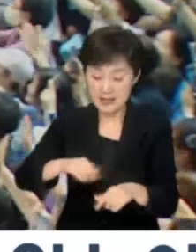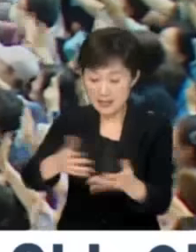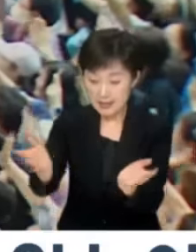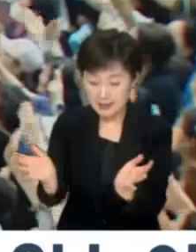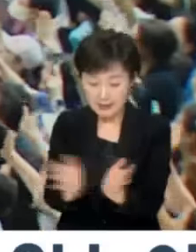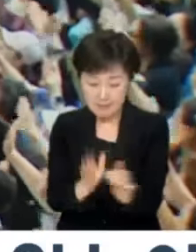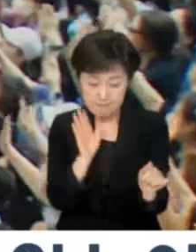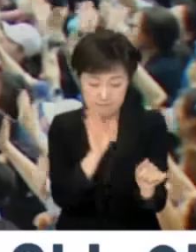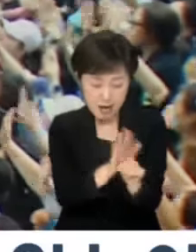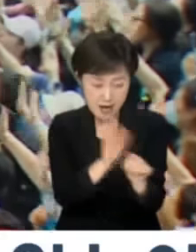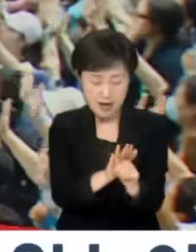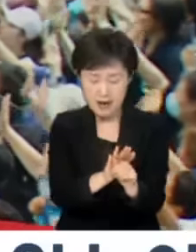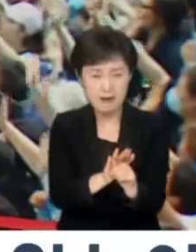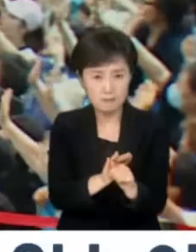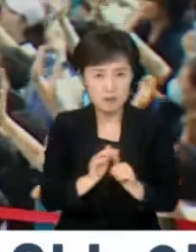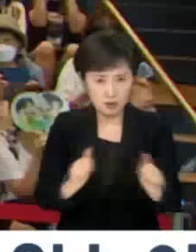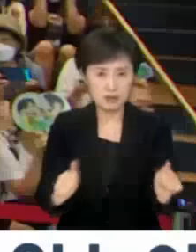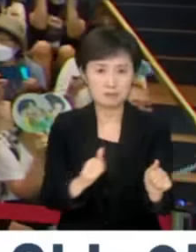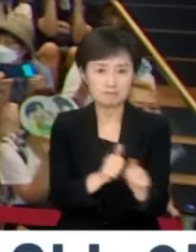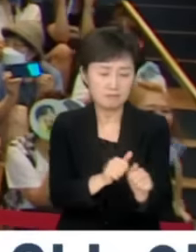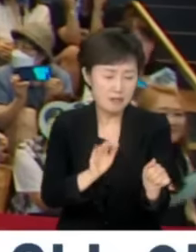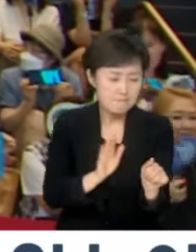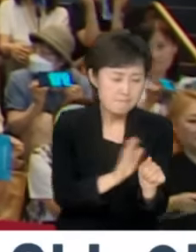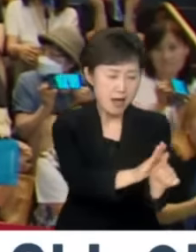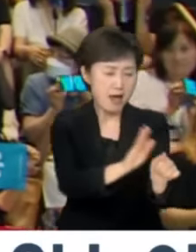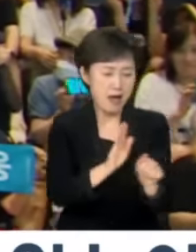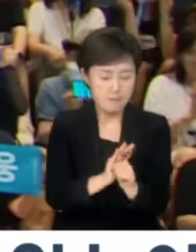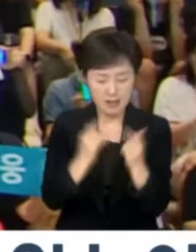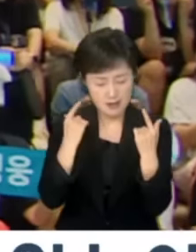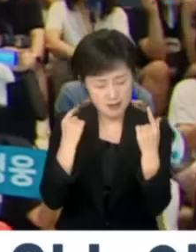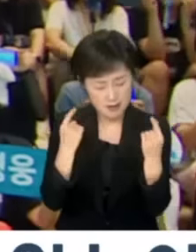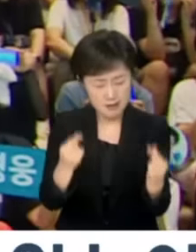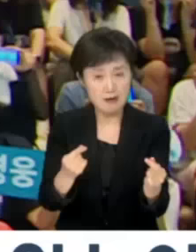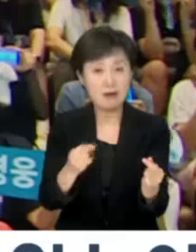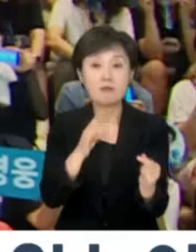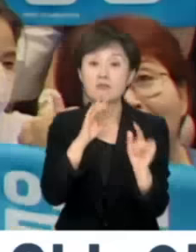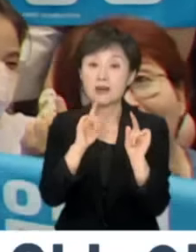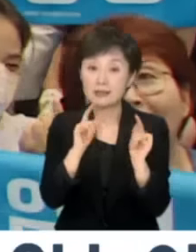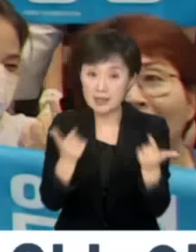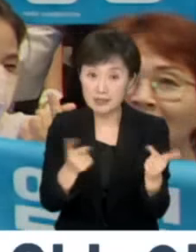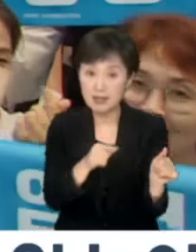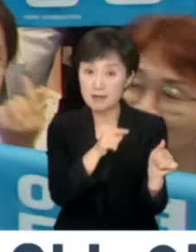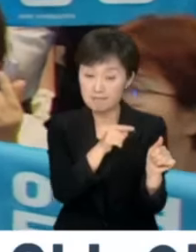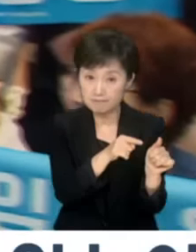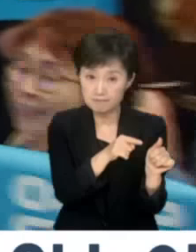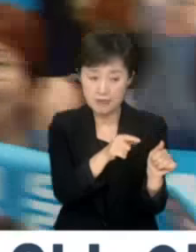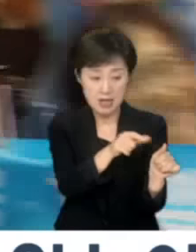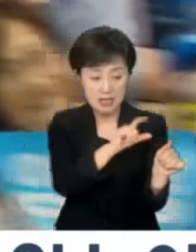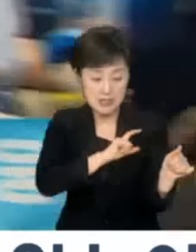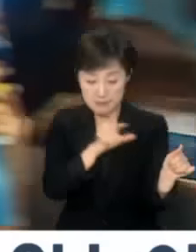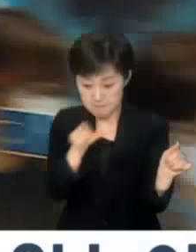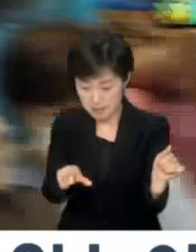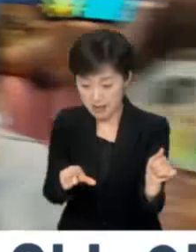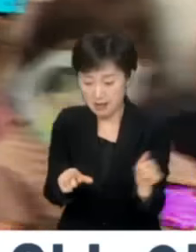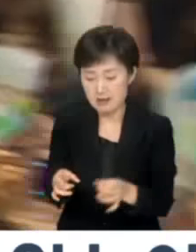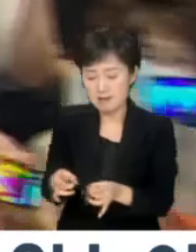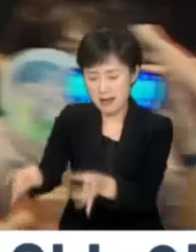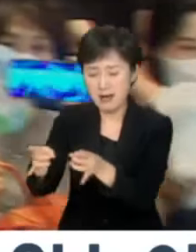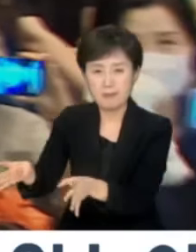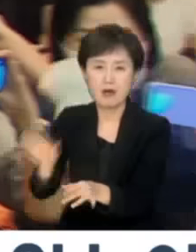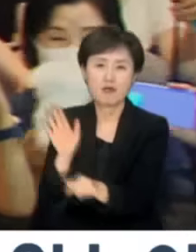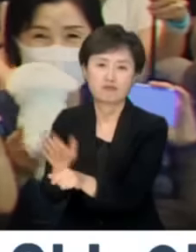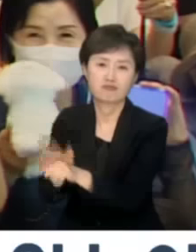도전을 멈추지 않는 임영웅 씨에게 든든한 지원군 역할을 할 뿐만 아니라 끊임없는 기부활동 등으로